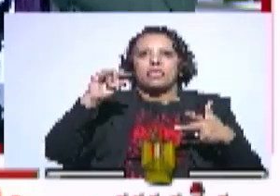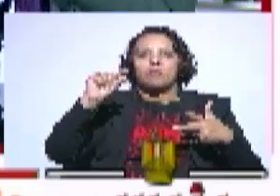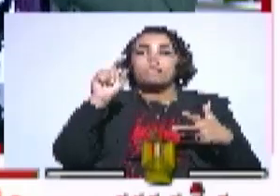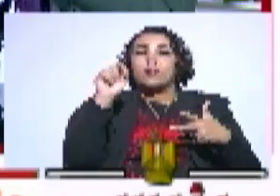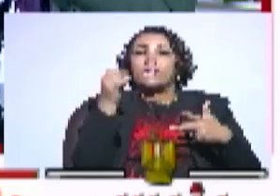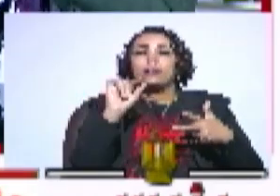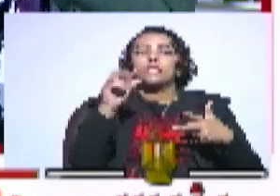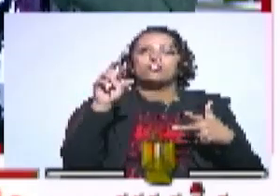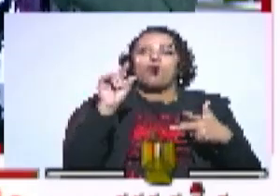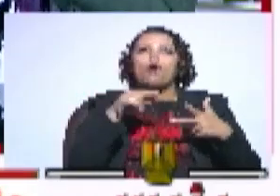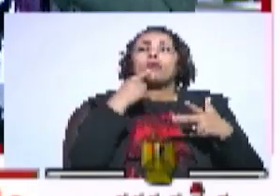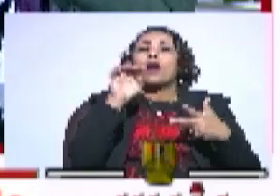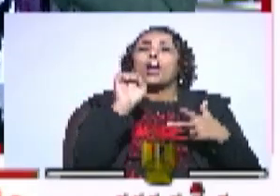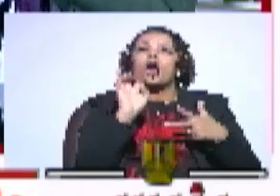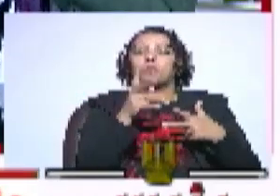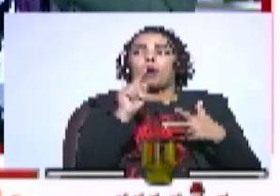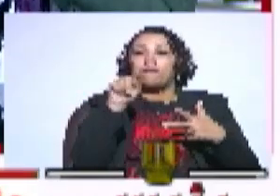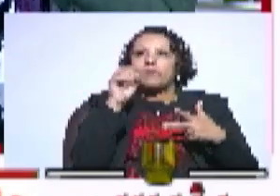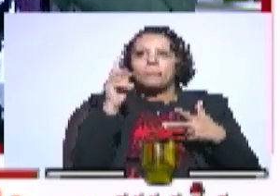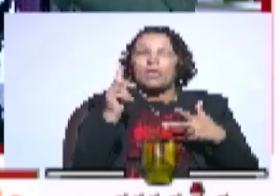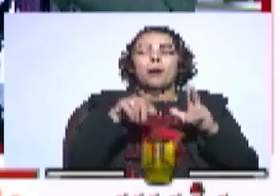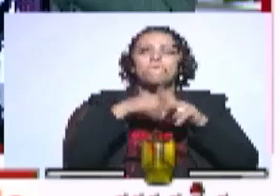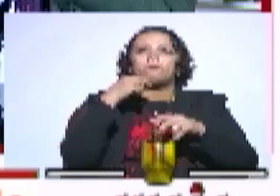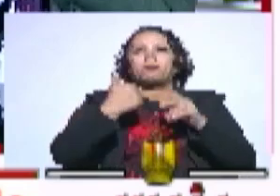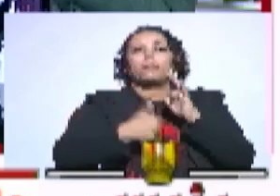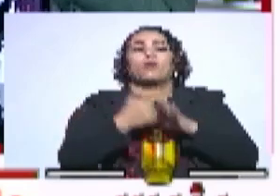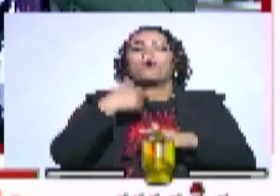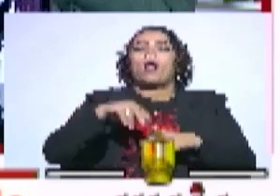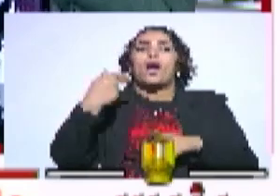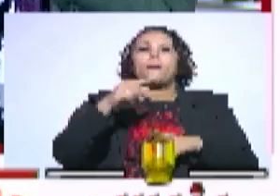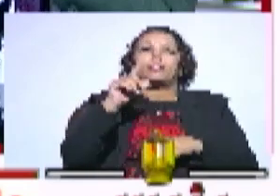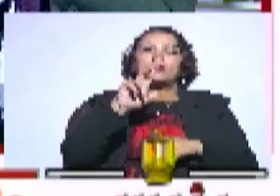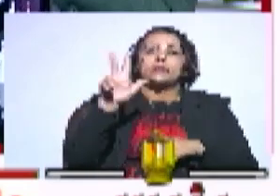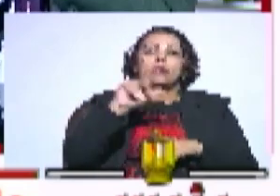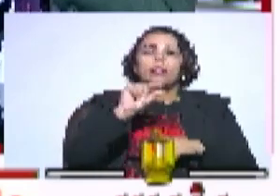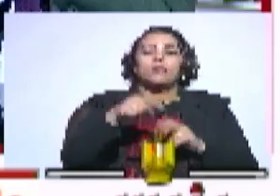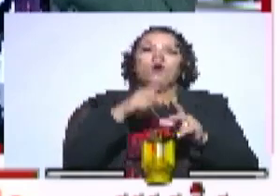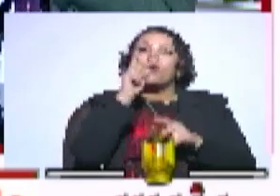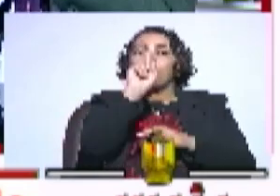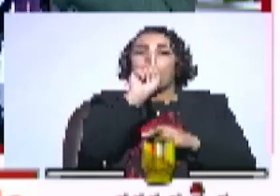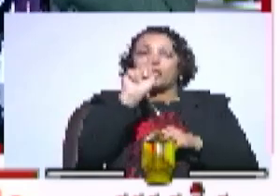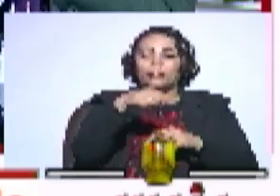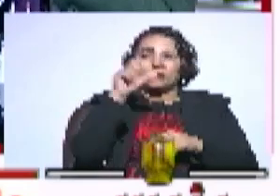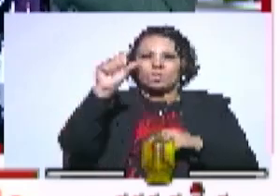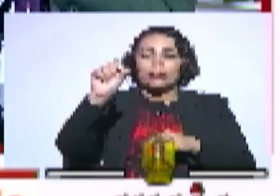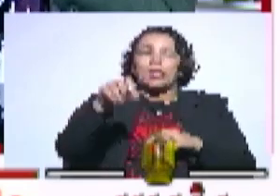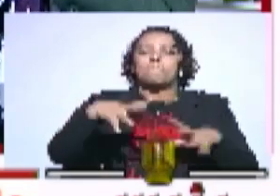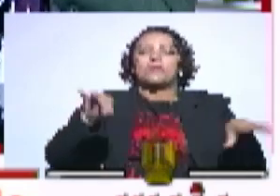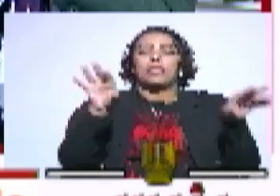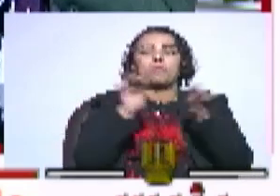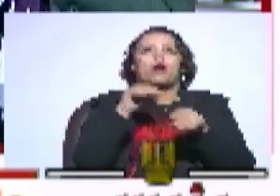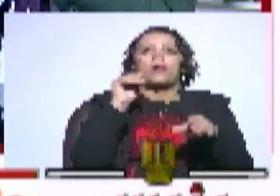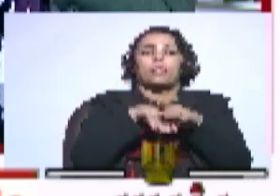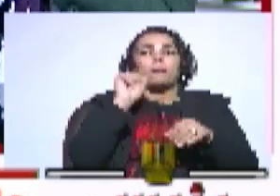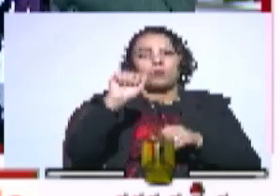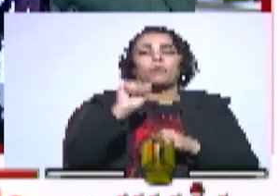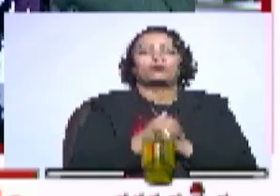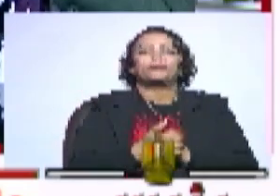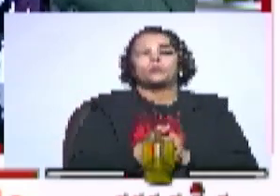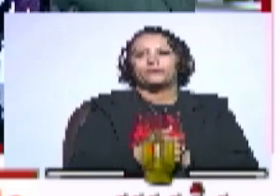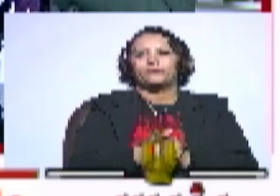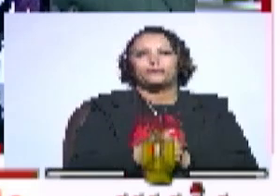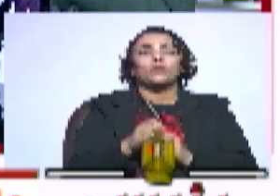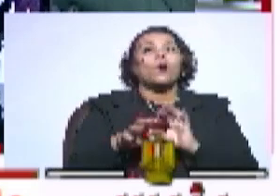بنسبة 4% من إجمالي الأصوات الصحيحة، وعبد السند يمامة 1.9% من إجمالي